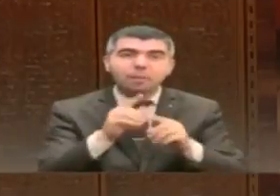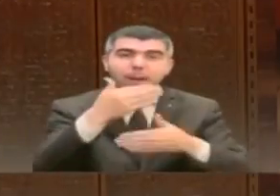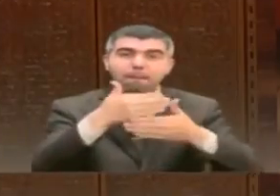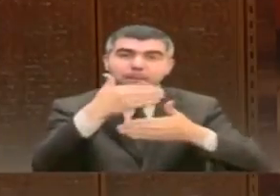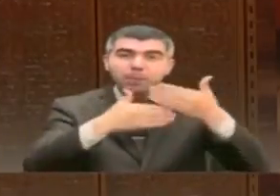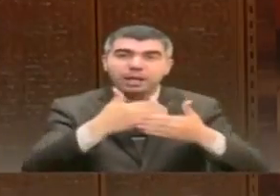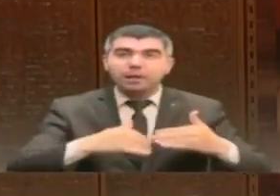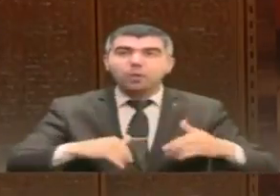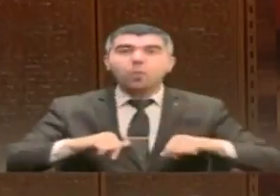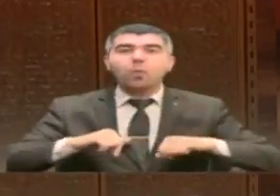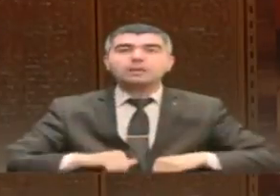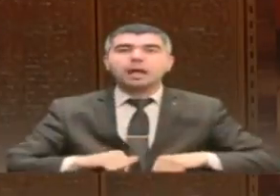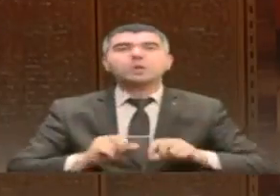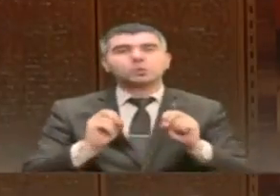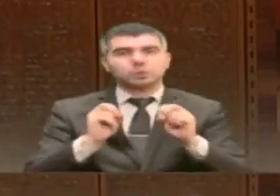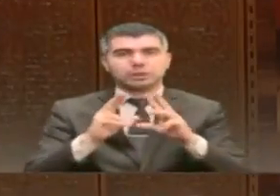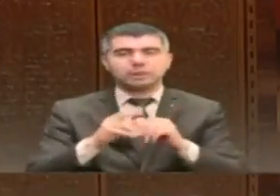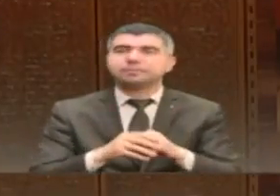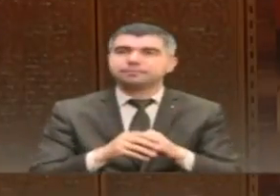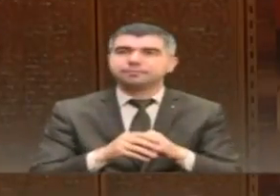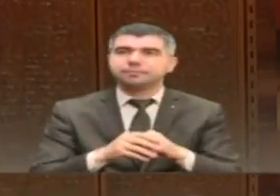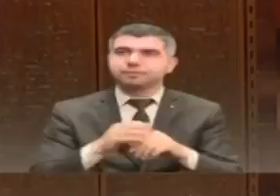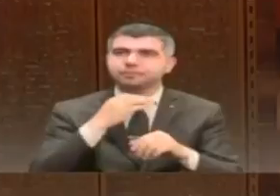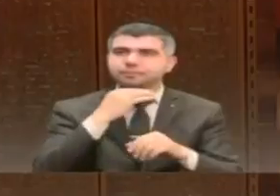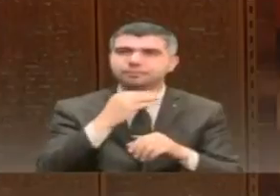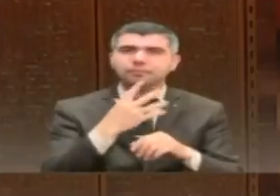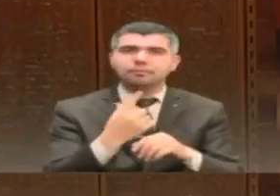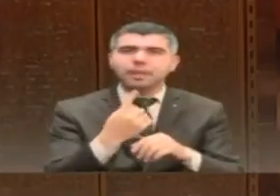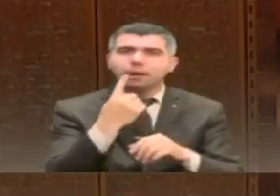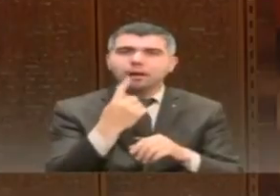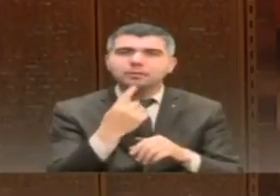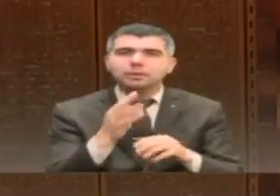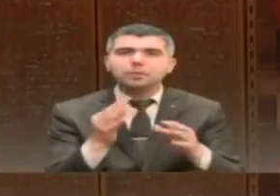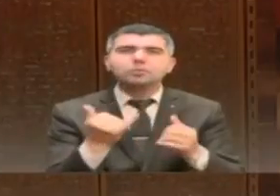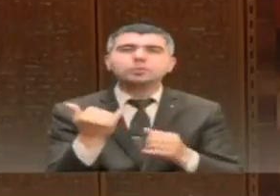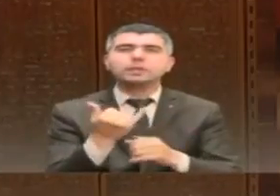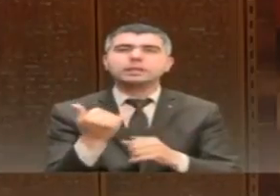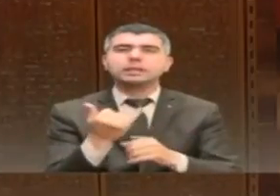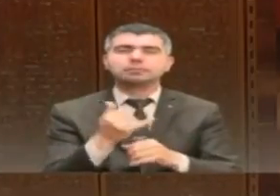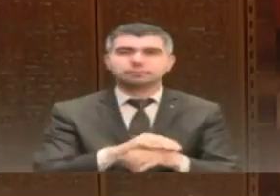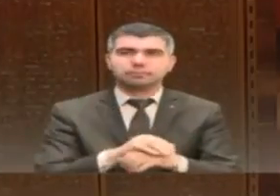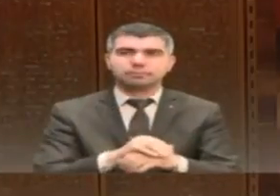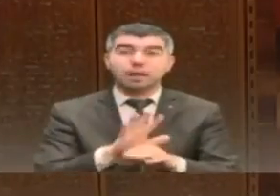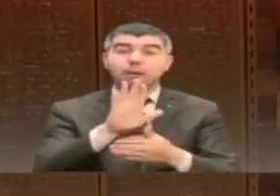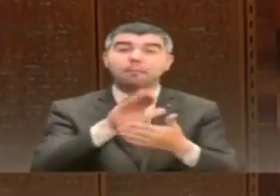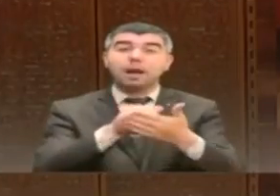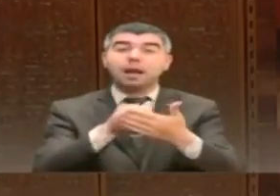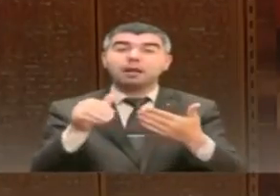وزارة التجهيز. لكن مع ذلك أنا بغيت نقول واحد المسألة اللي مهمة فيما يتعلق بالبرنامج القروي